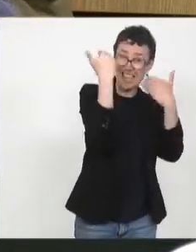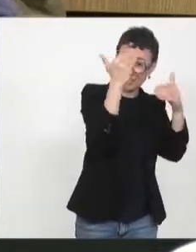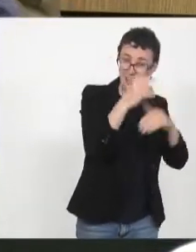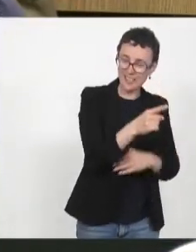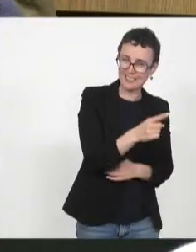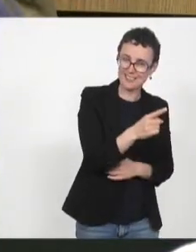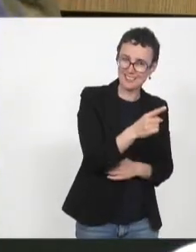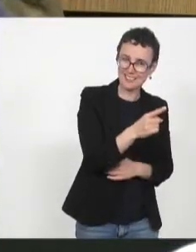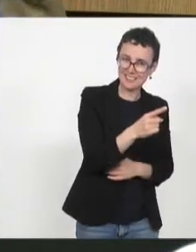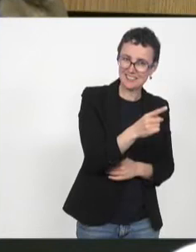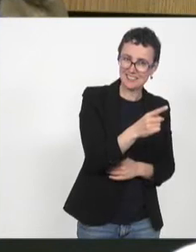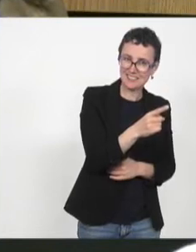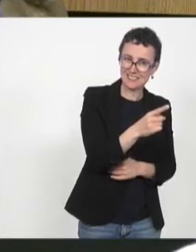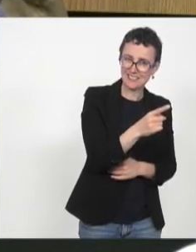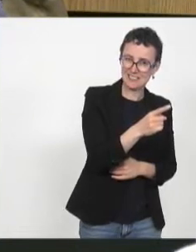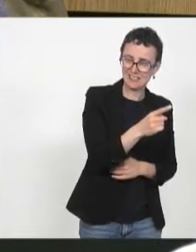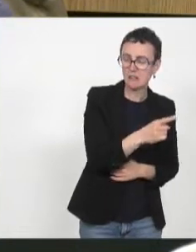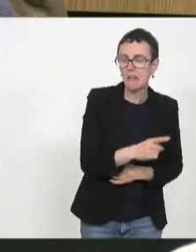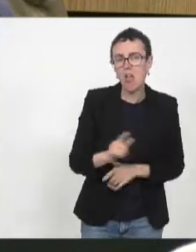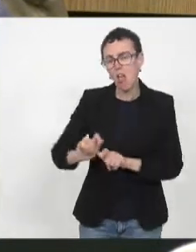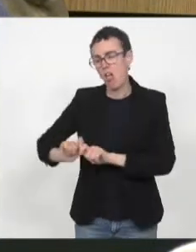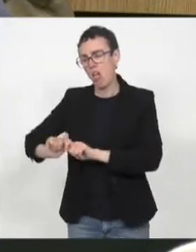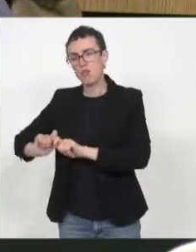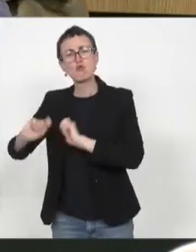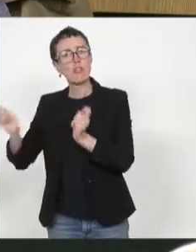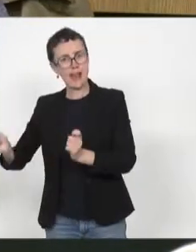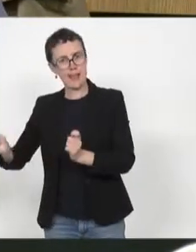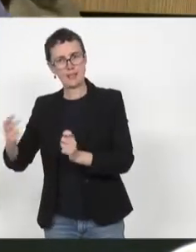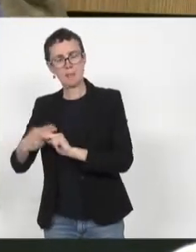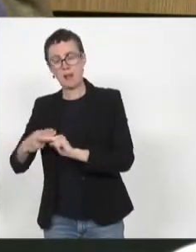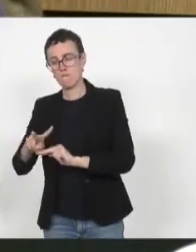logistique, parle d'un développement spéculatif. Non seulement nous